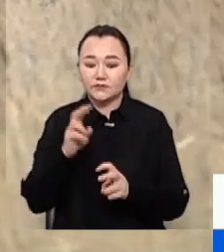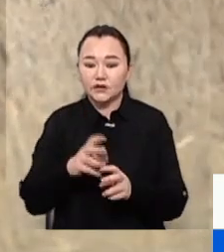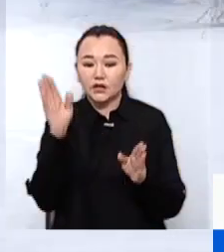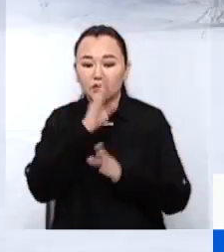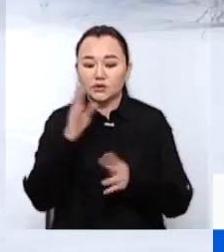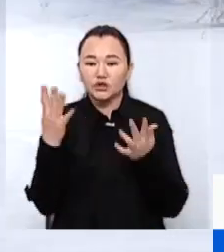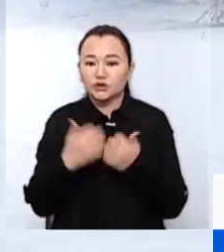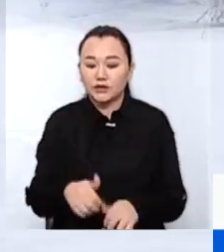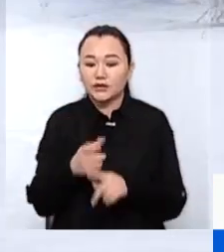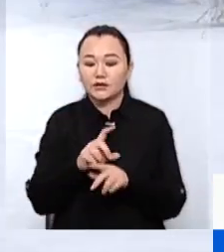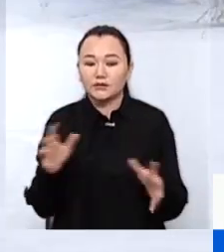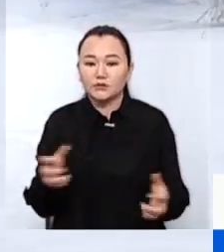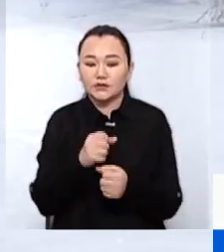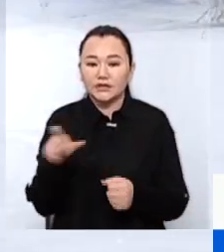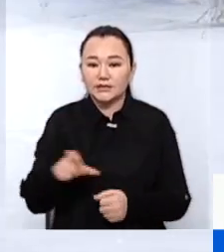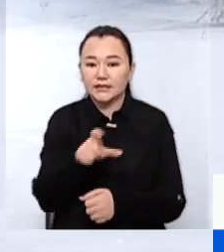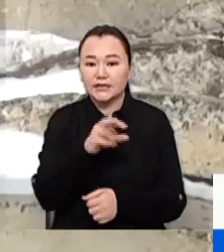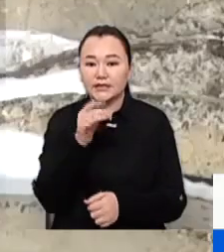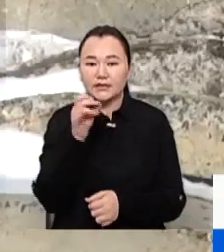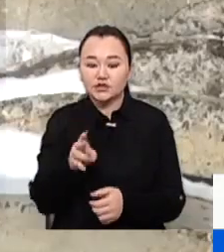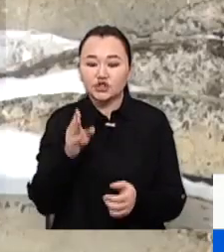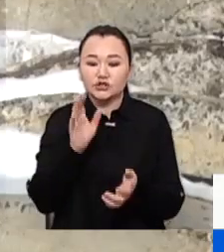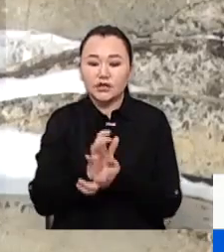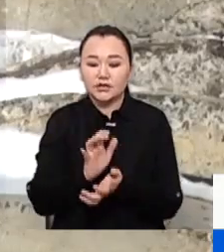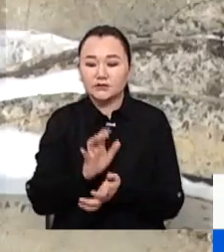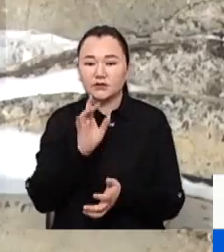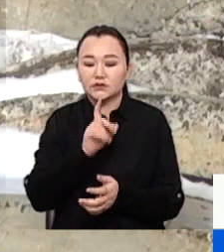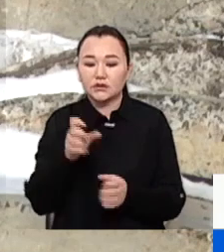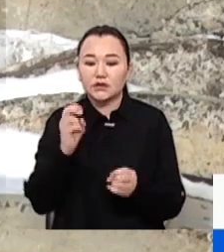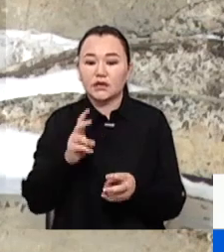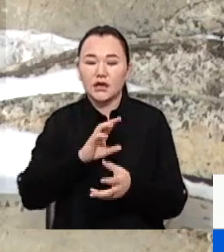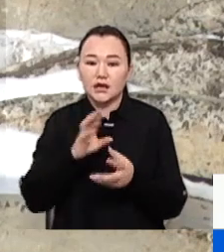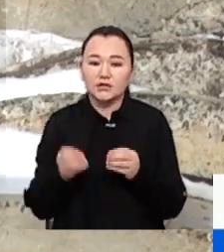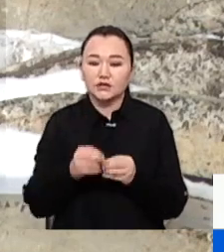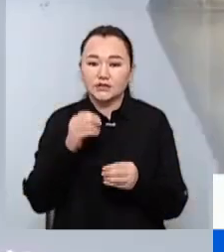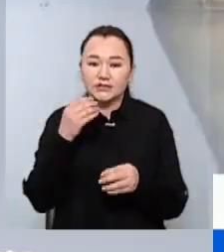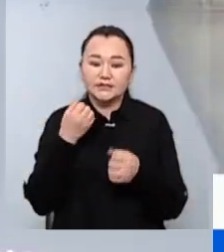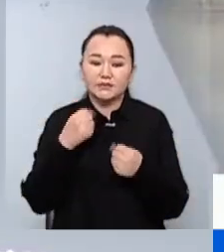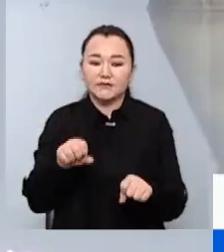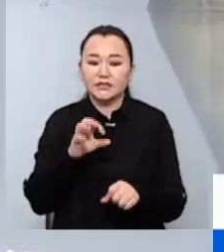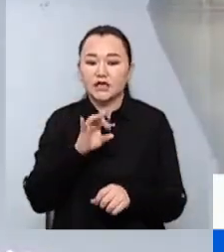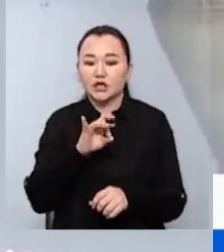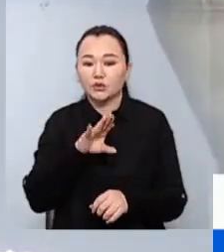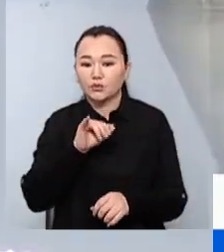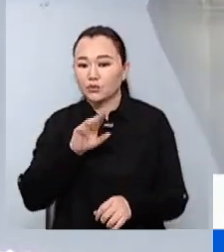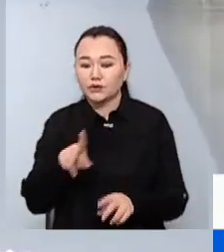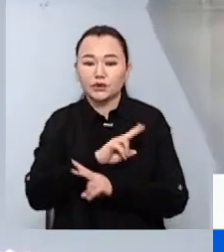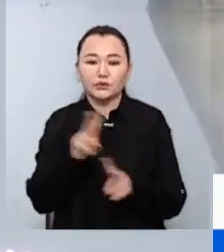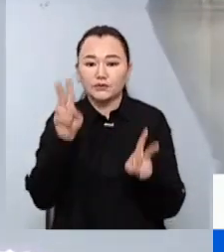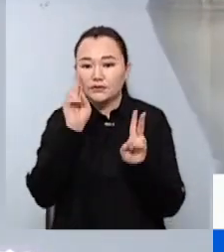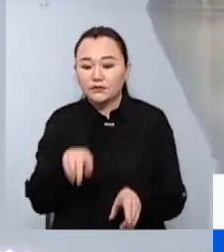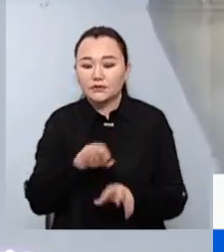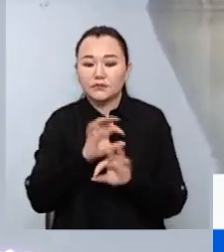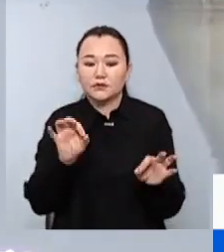Экологи считают, она спасет реку Иртыш от загрязнения. Однако, как окончательно избавиться от ртути, пока никто не знает. Евгения